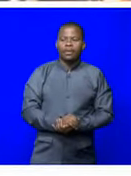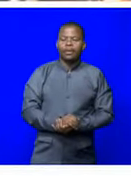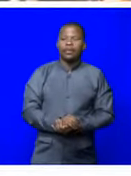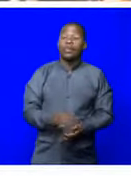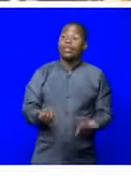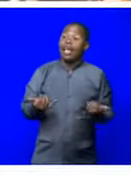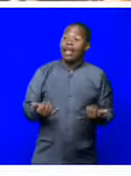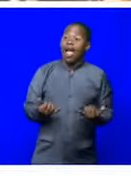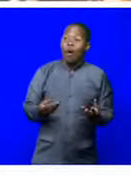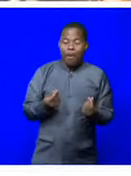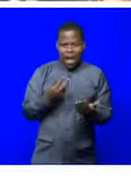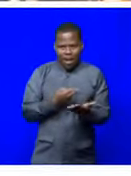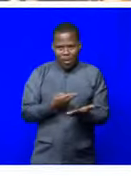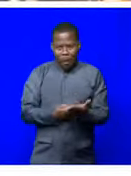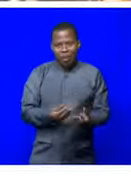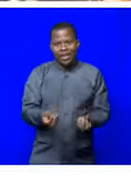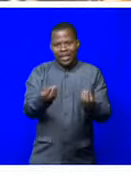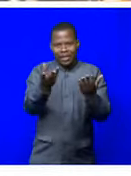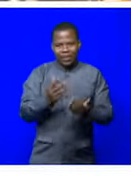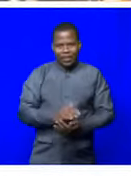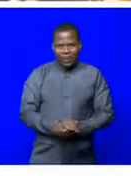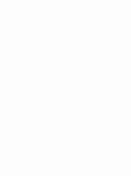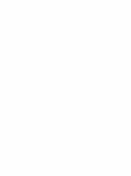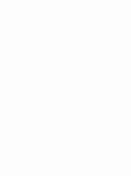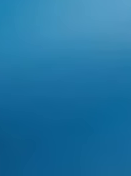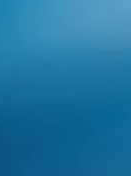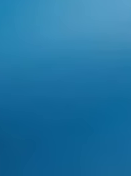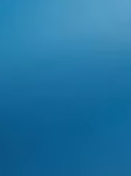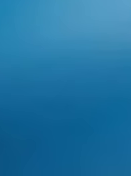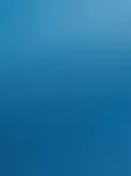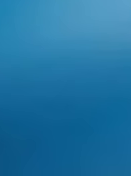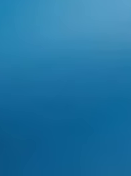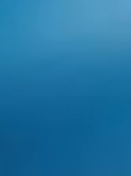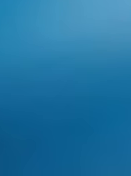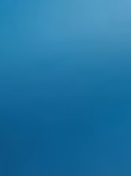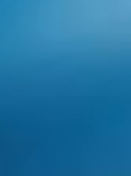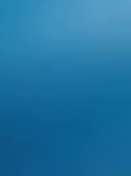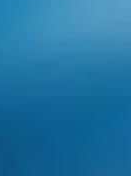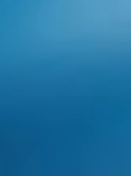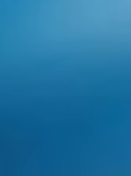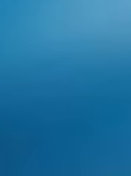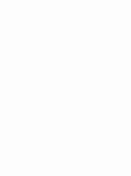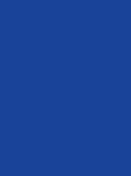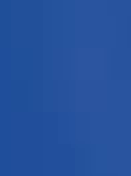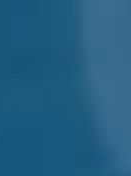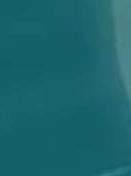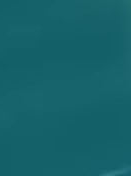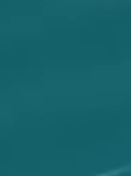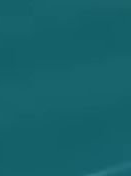mukeli kulesikhathi yasibukeke umbiko wetimali. It can be.